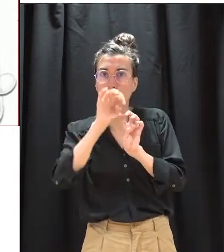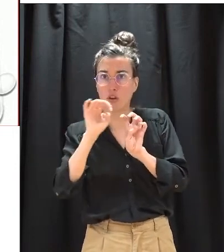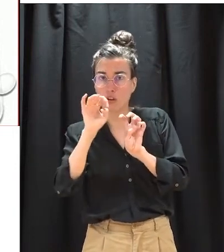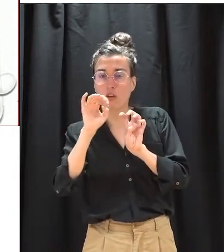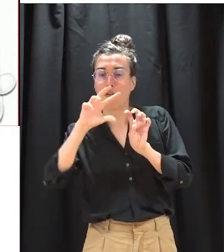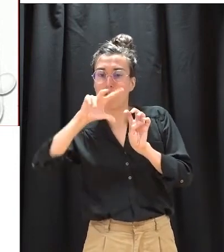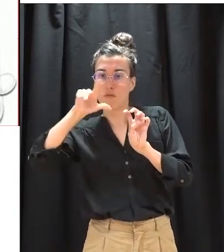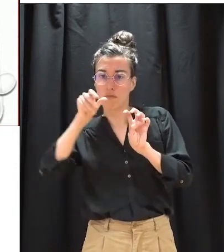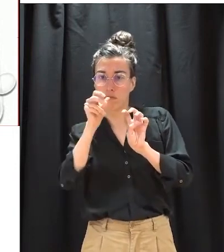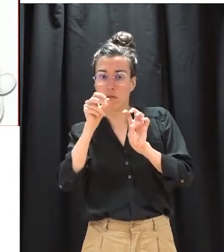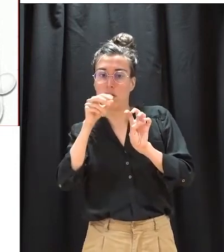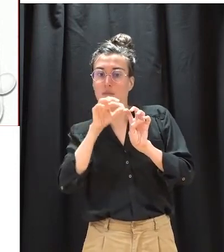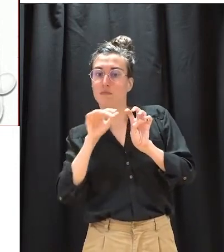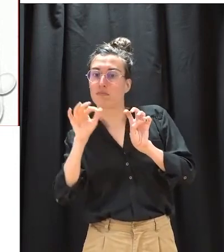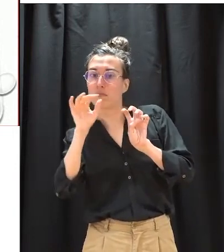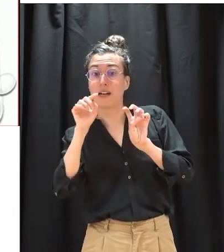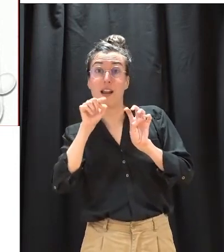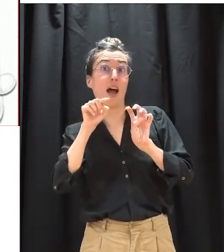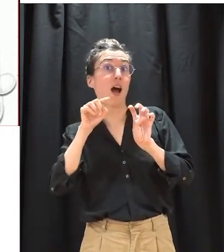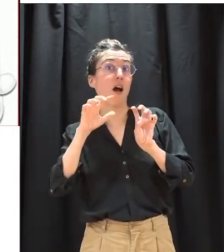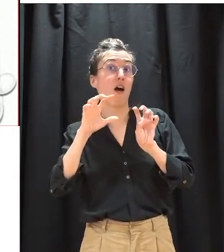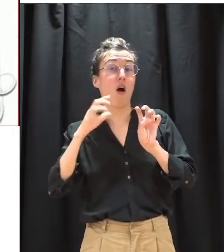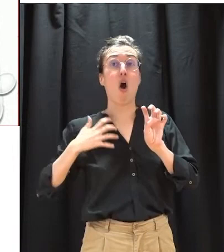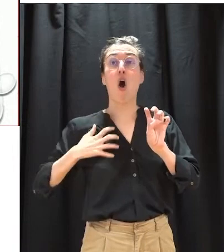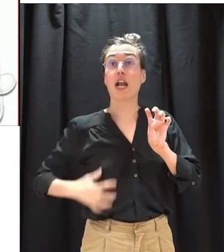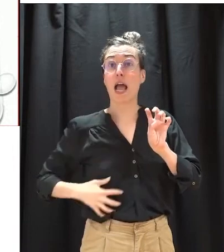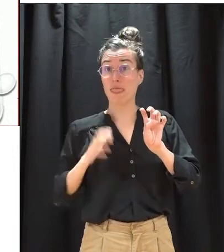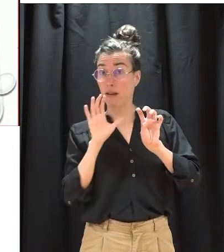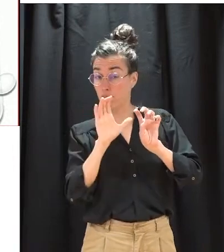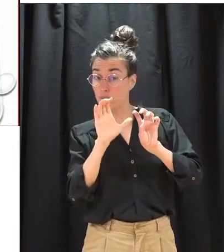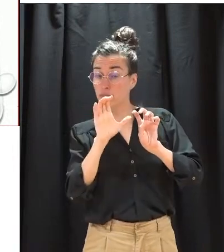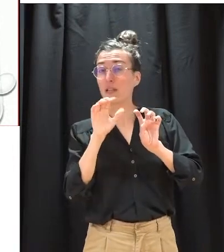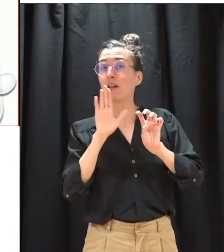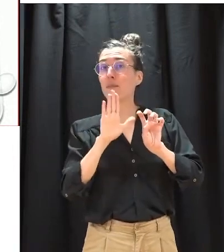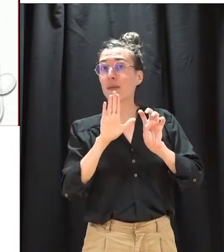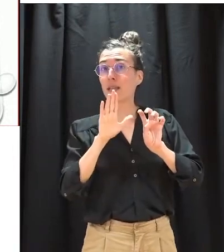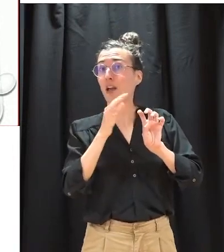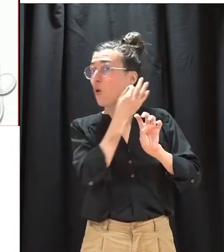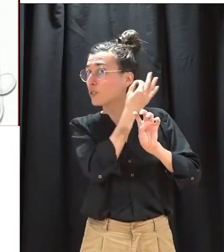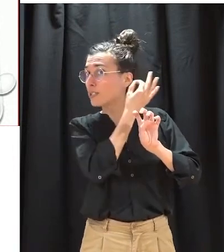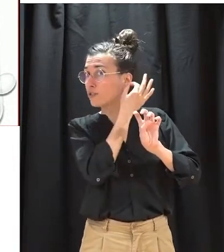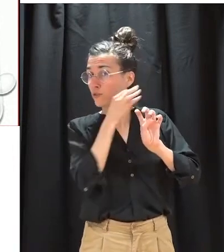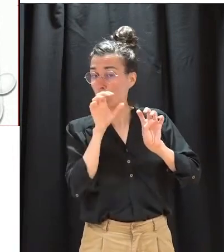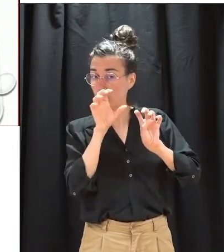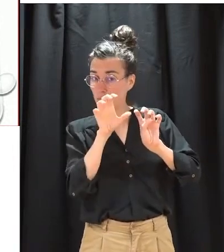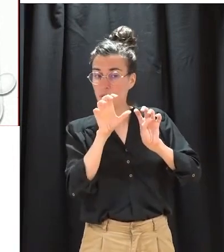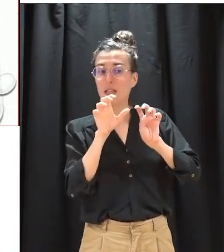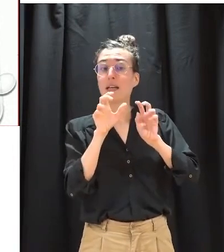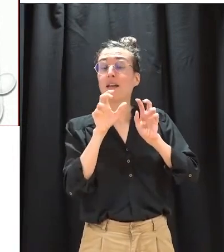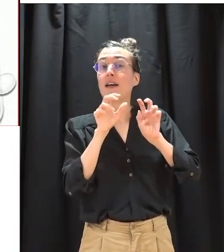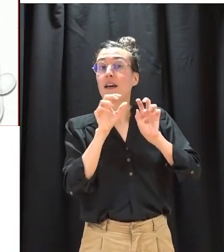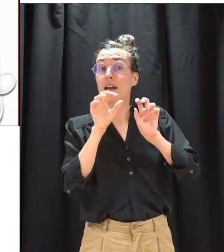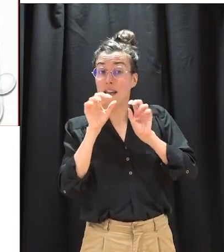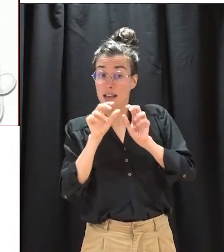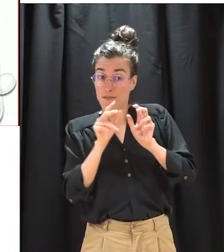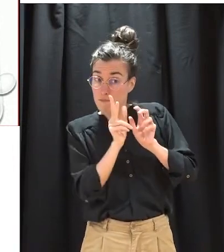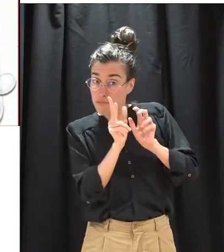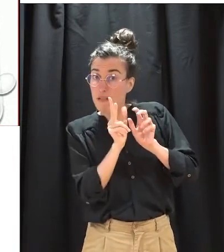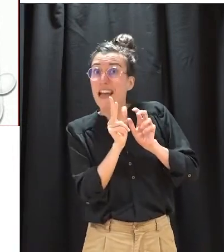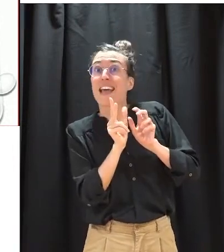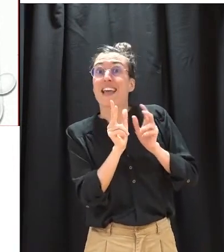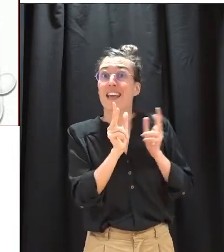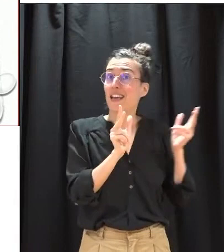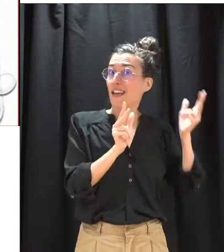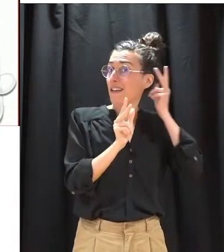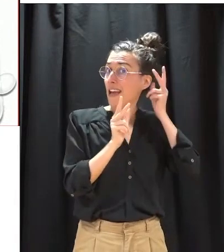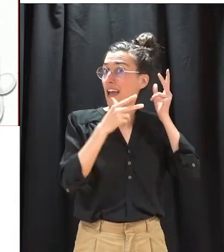Et ensuite, il y aura une partie externe donc, qui va se situer, il y a une partie qu'on va poser autour du pavillon de l'oreille qui